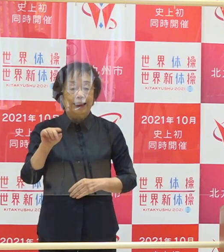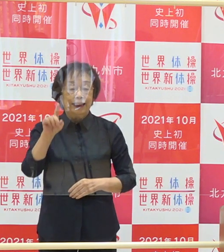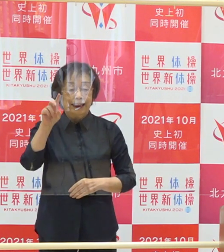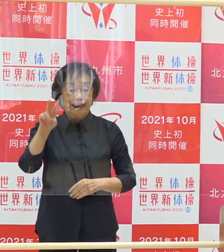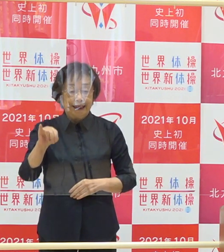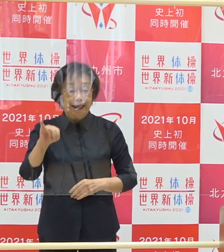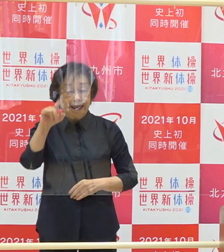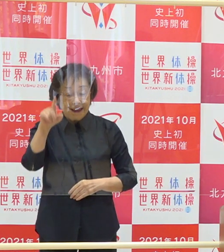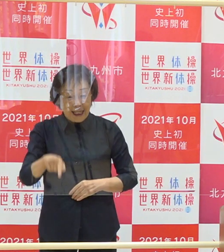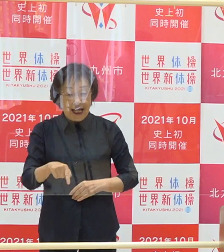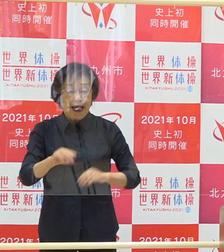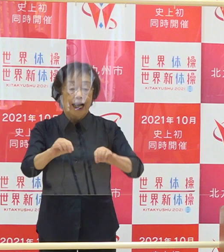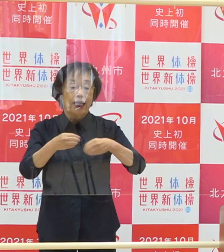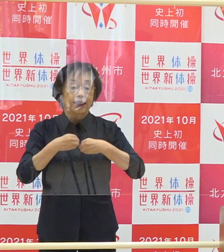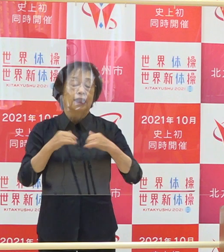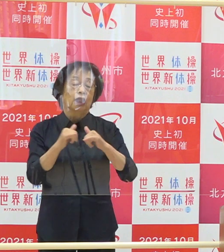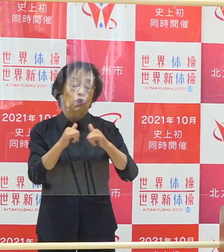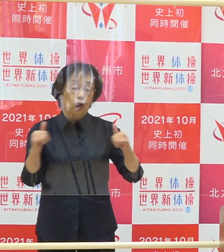ります。